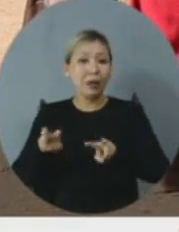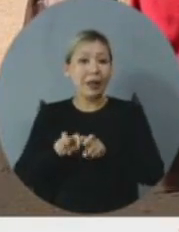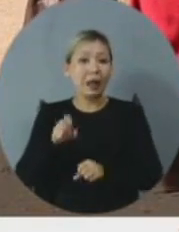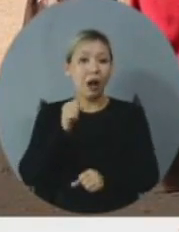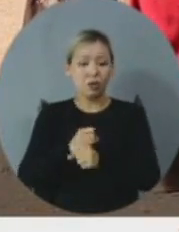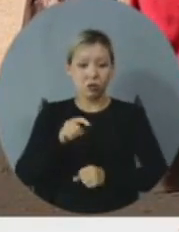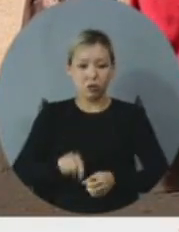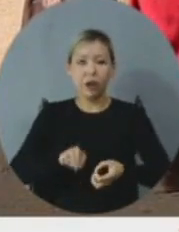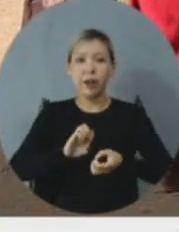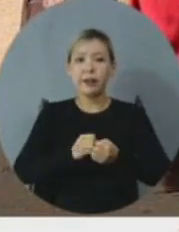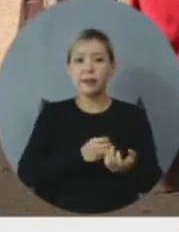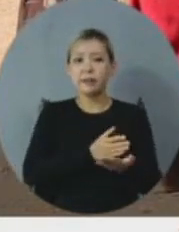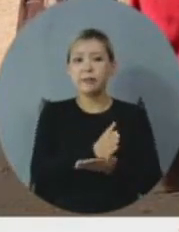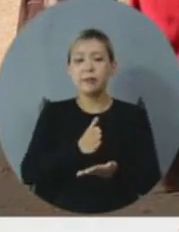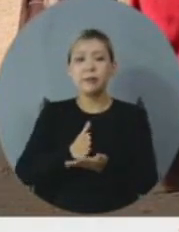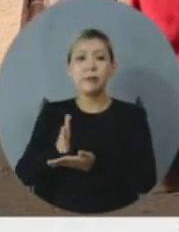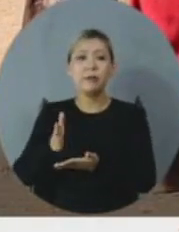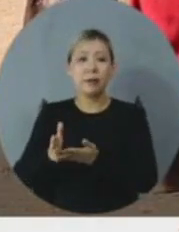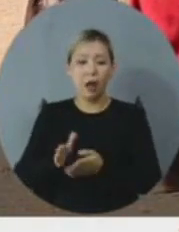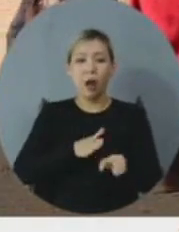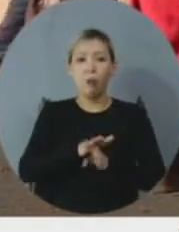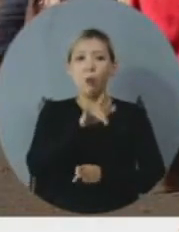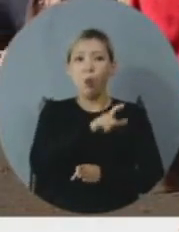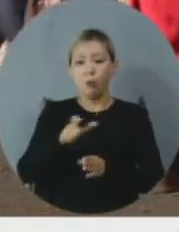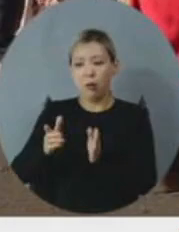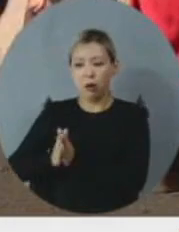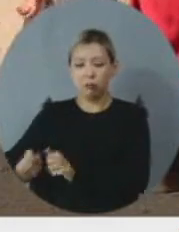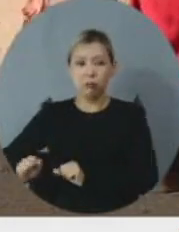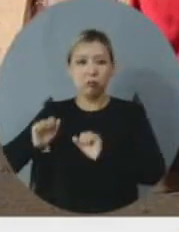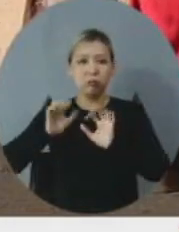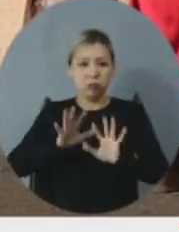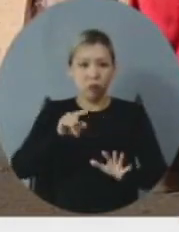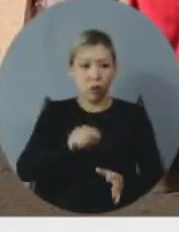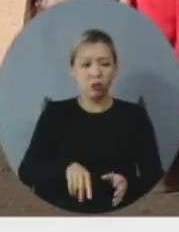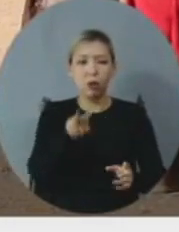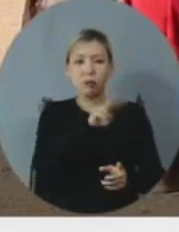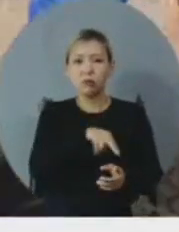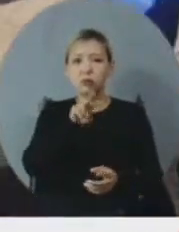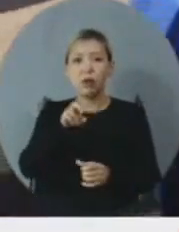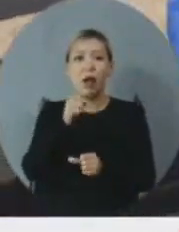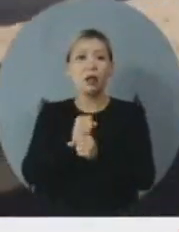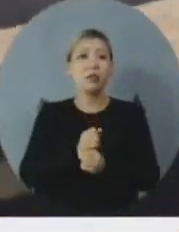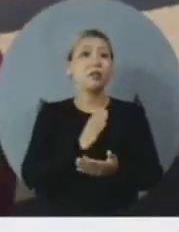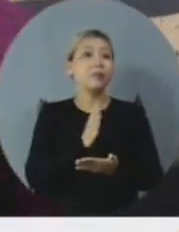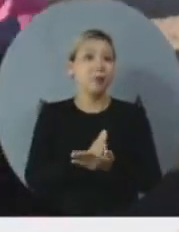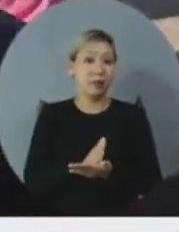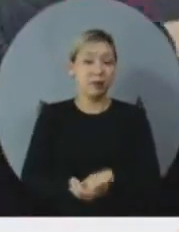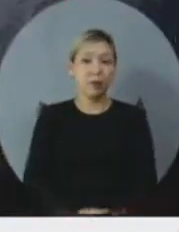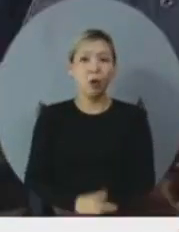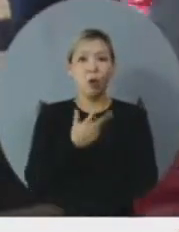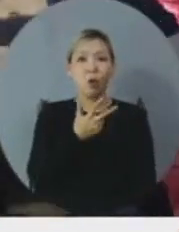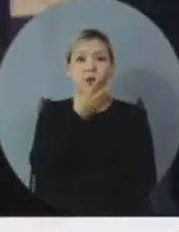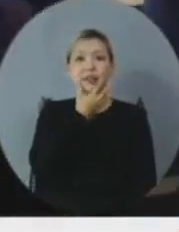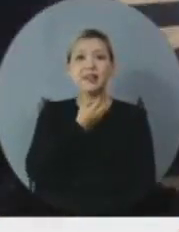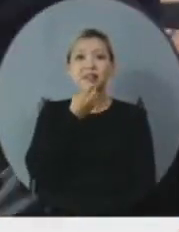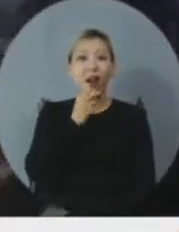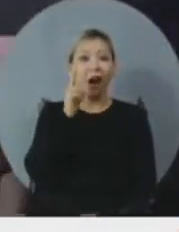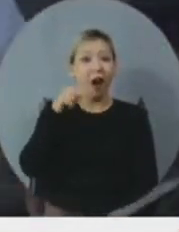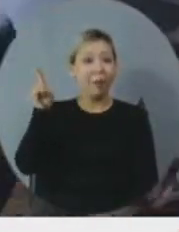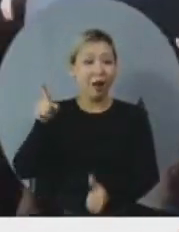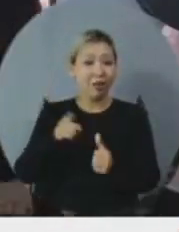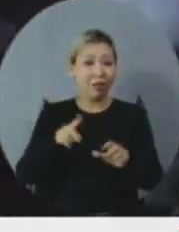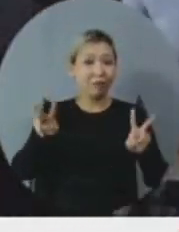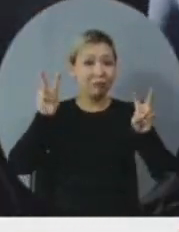судалгааны ажлуудыг хийх одоо ийм чиглэлийн албаны хүмүүстээ бас ирж байгаа гэдэг нь тэрний бүрхэн дэлгэр бүрдэхүүнтэй ажиллаж байгаа маа. Гурван сайхан